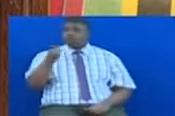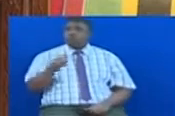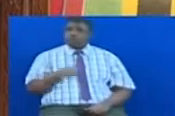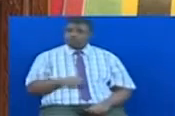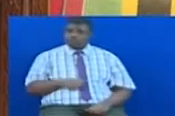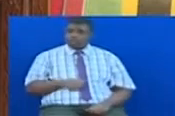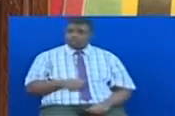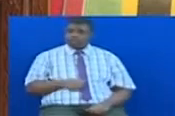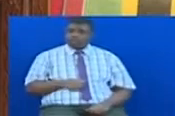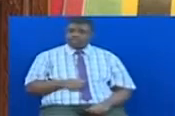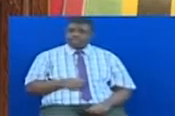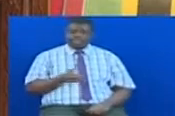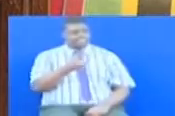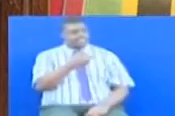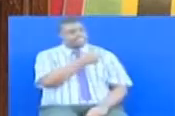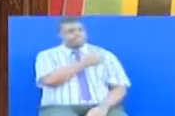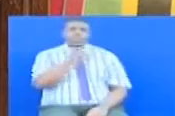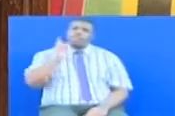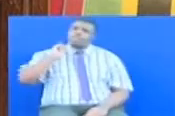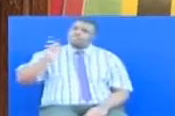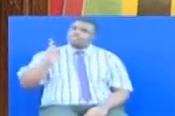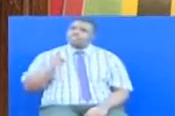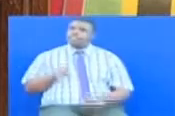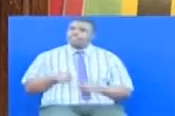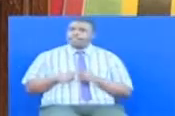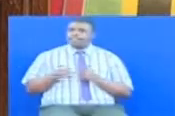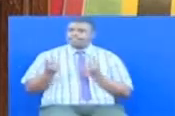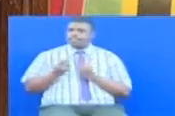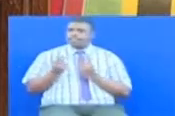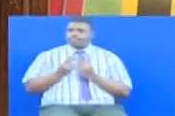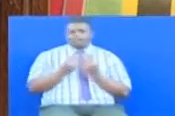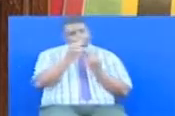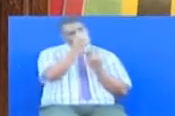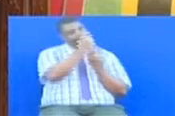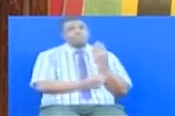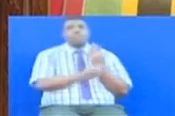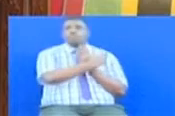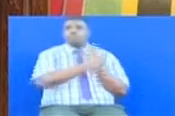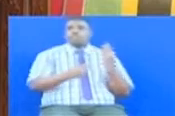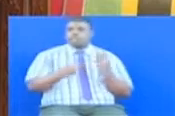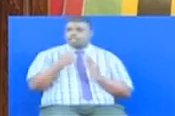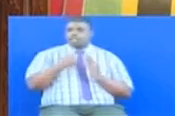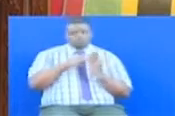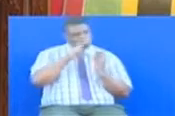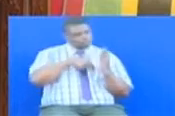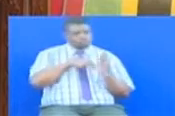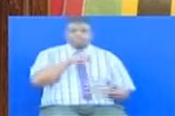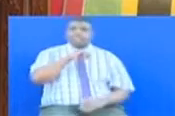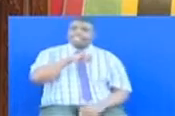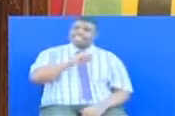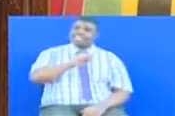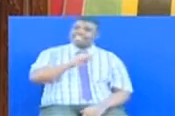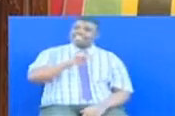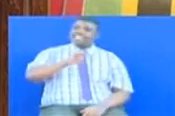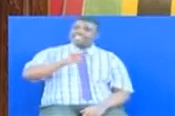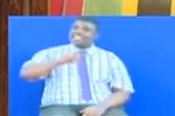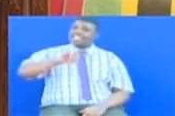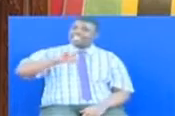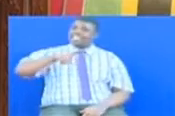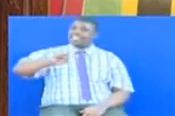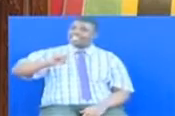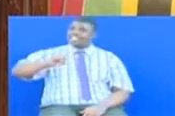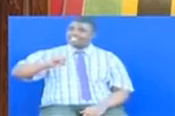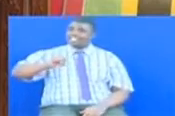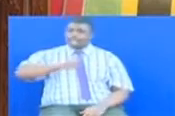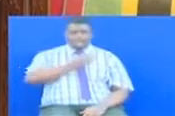kuhusu tiba asilia ni swala la kibiblia. Ukisoma Ezekieli 47:12